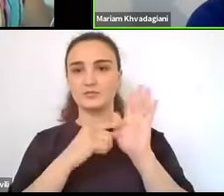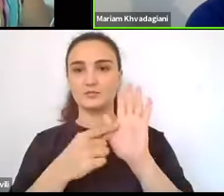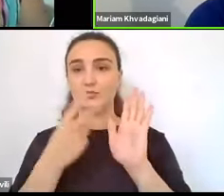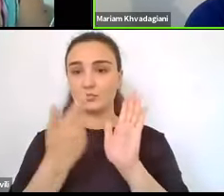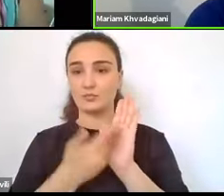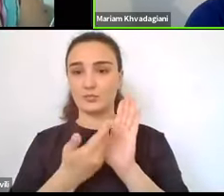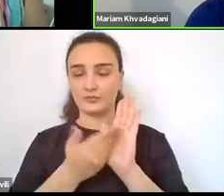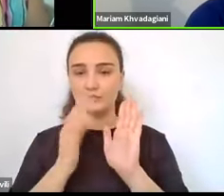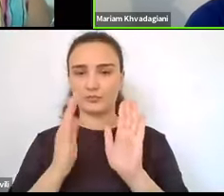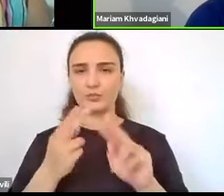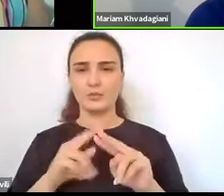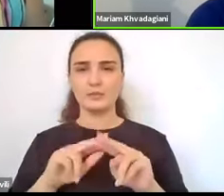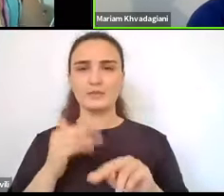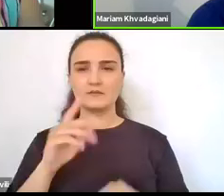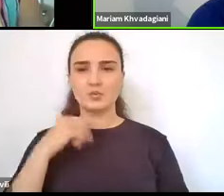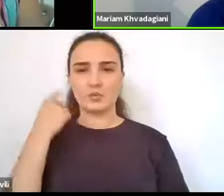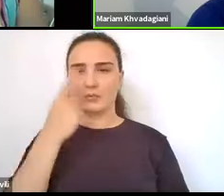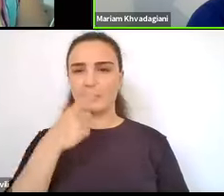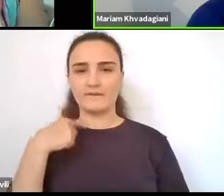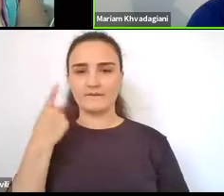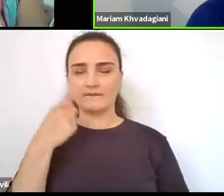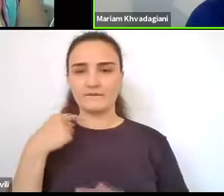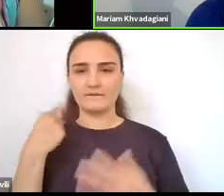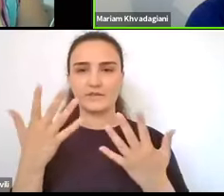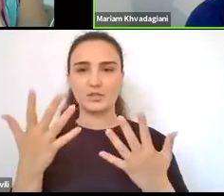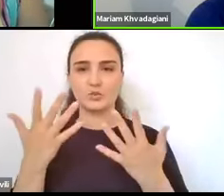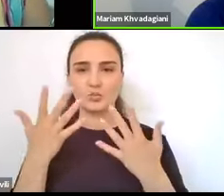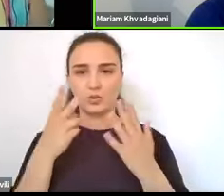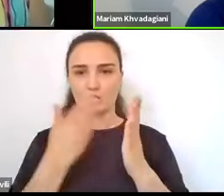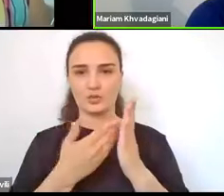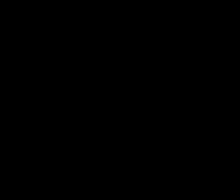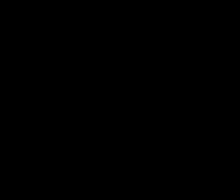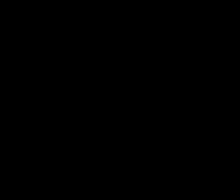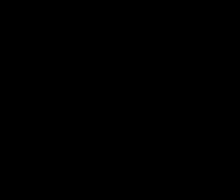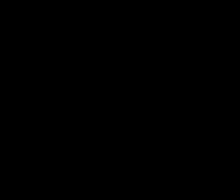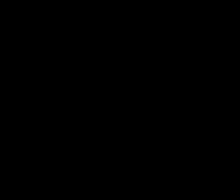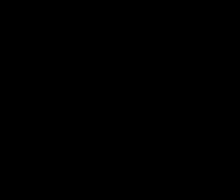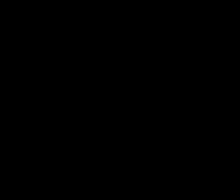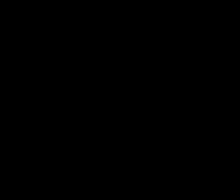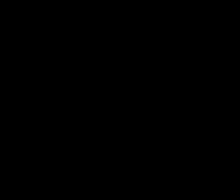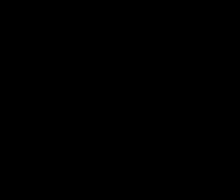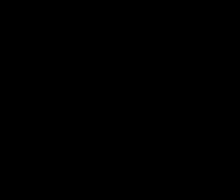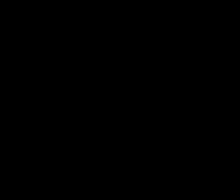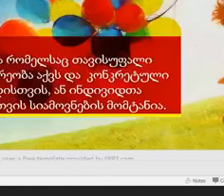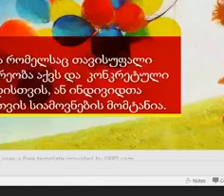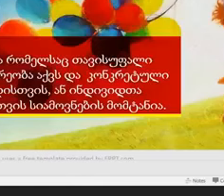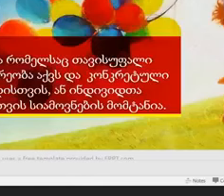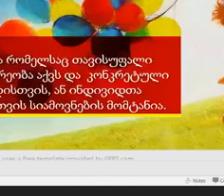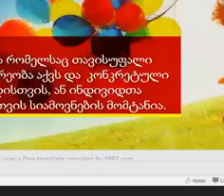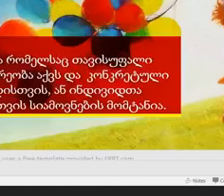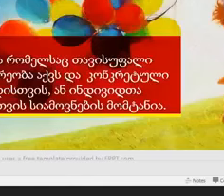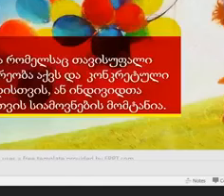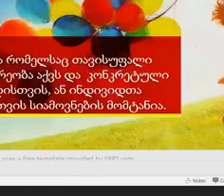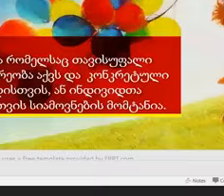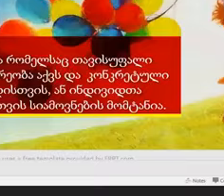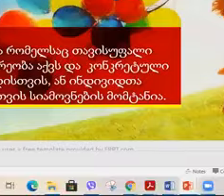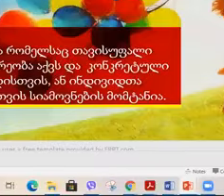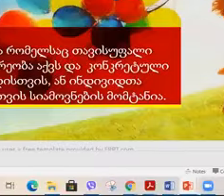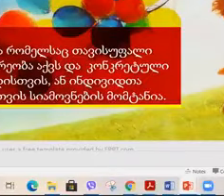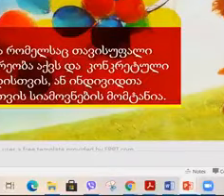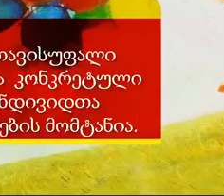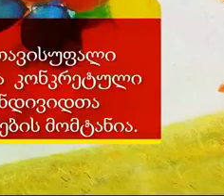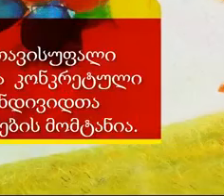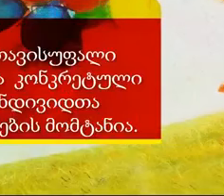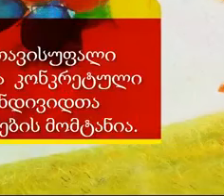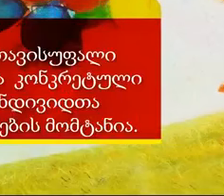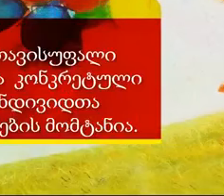რომ ვიზუალურადაც ასე ვთქვათ, აღვიქვათ, იქნება რამდენიმე სლაიდი მხოლოდ. ეს არის